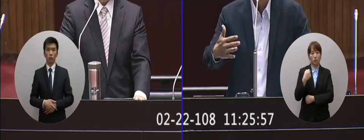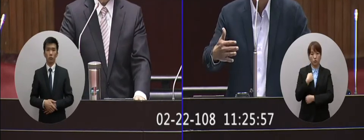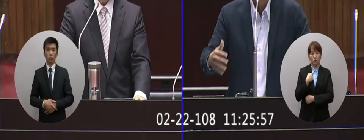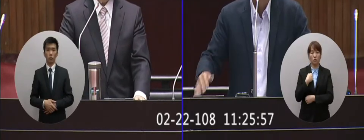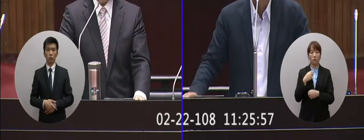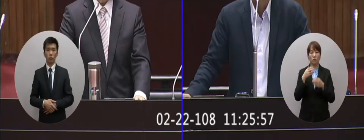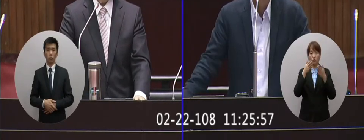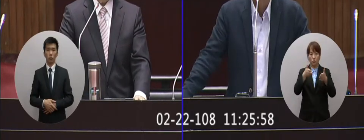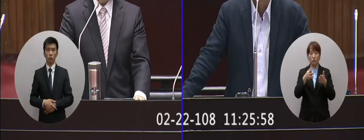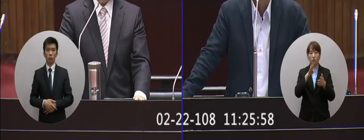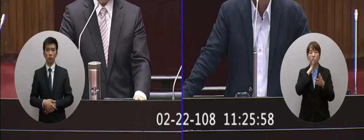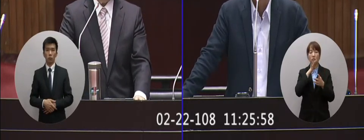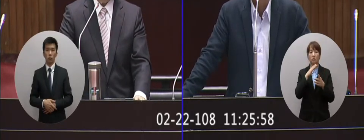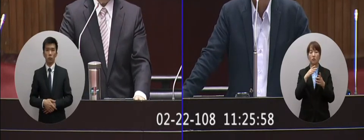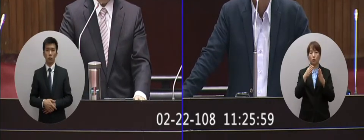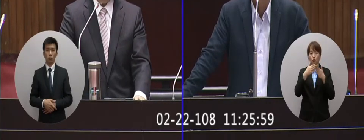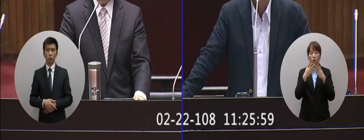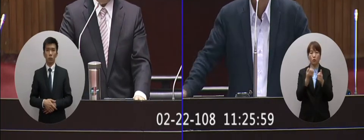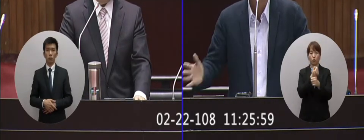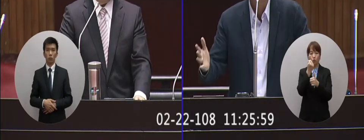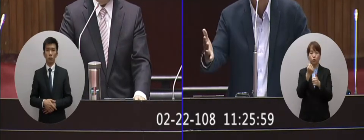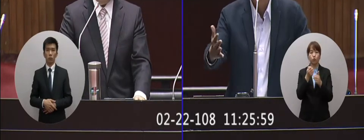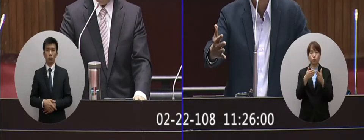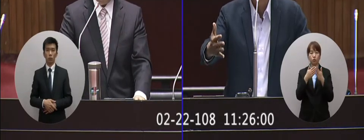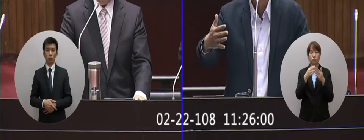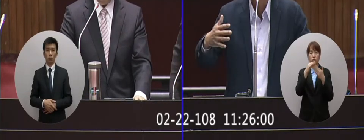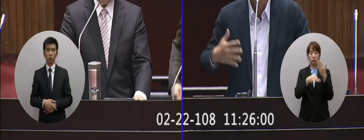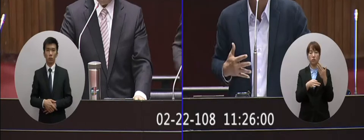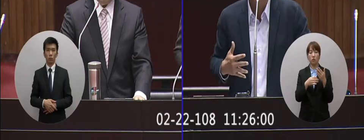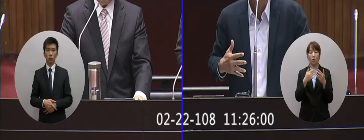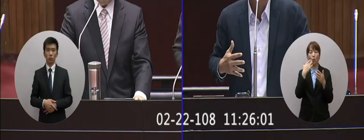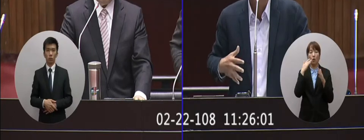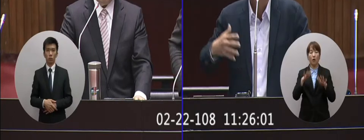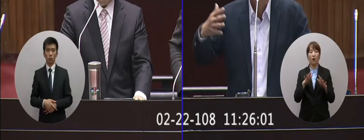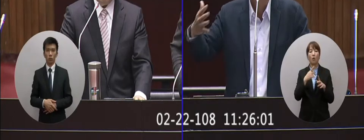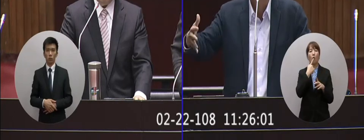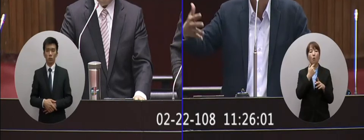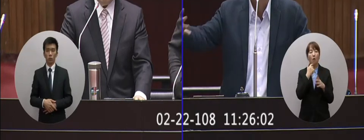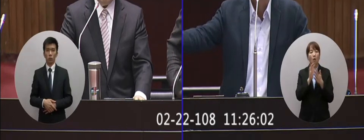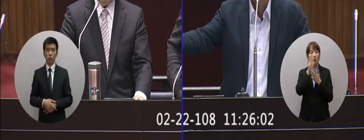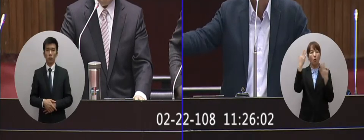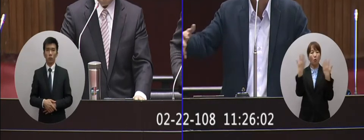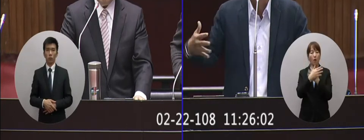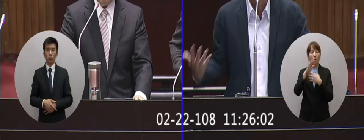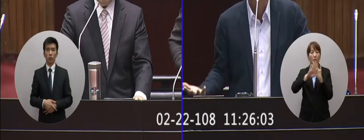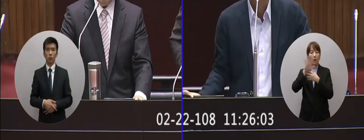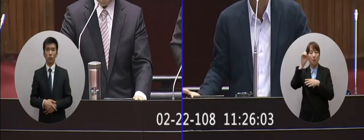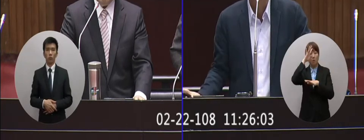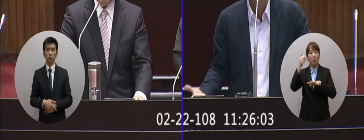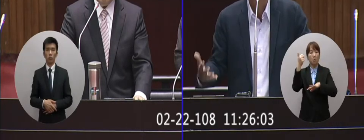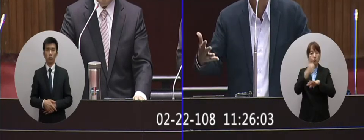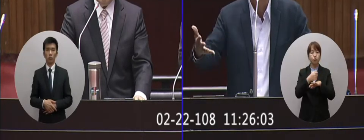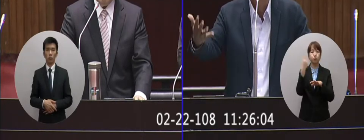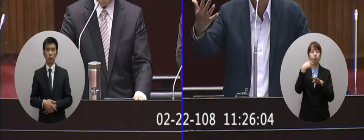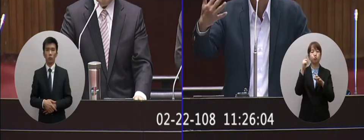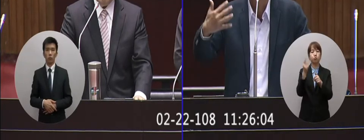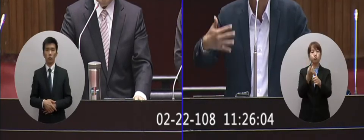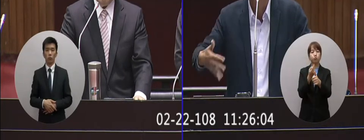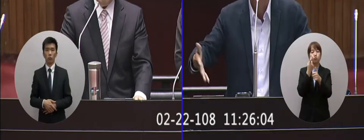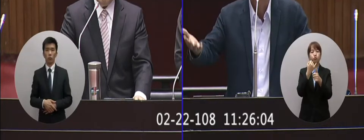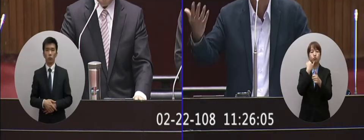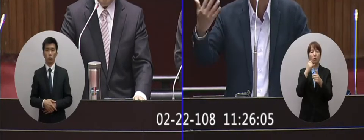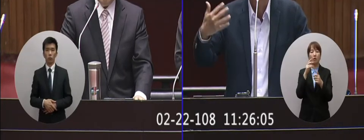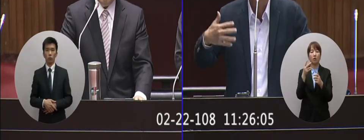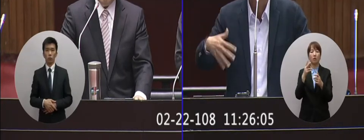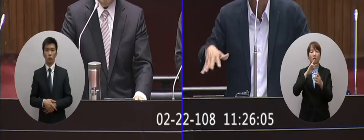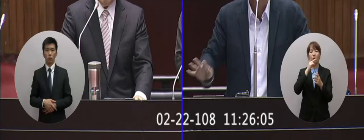个抗战，一定要甲桥在嘛。啊，无你安尼，咱即马放松，啊，未来嘛，别党去做，啊，伊就够理由啊。啊，其实这样子不是